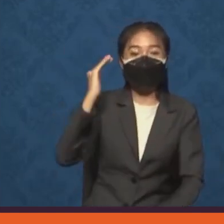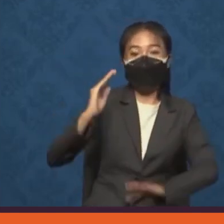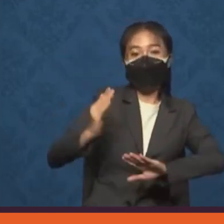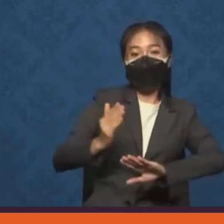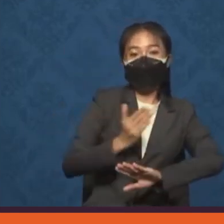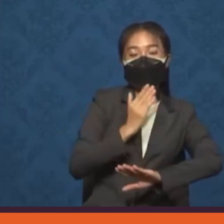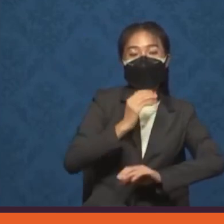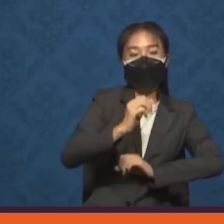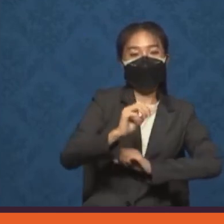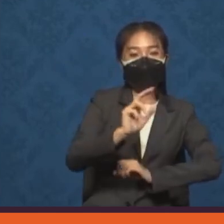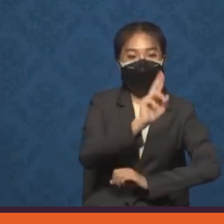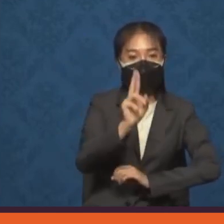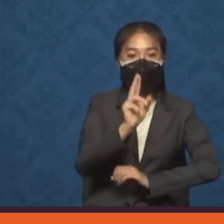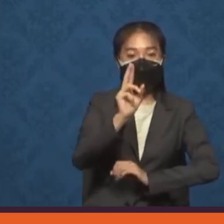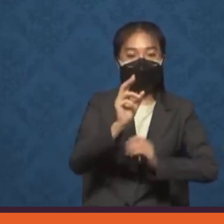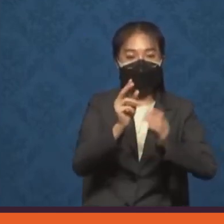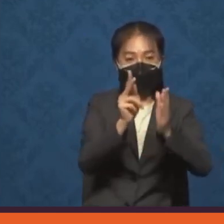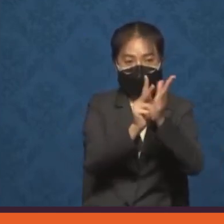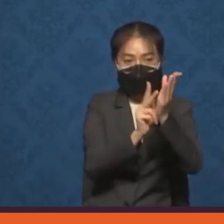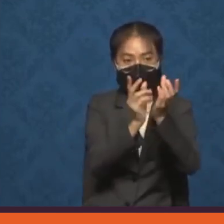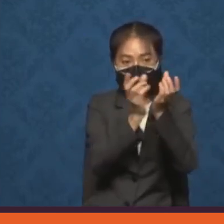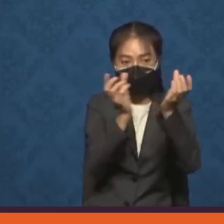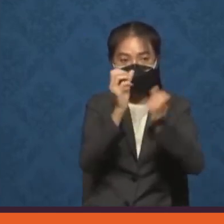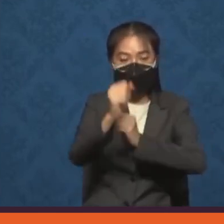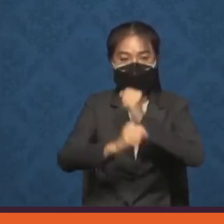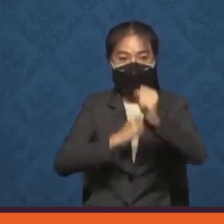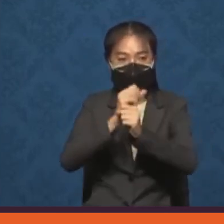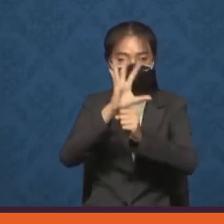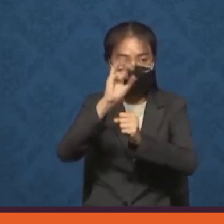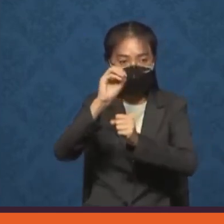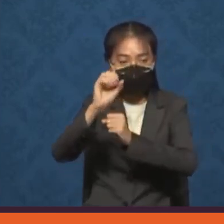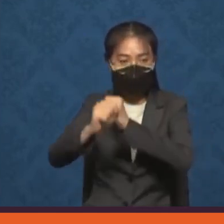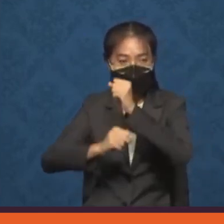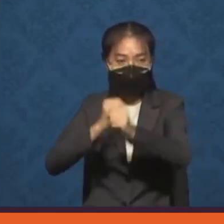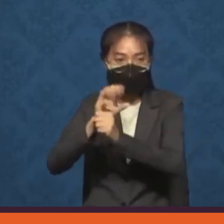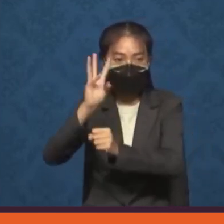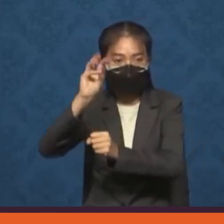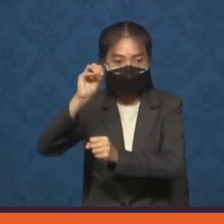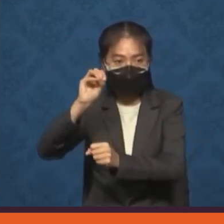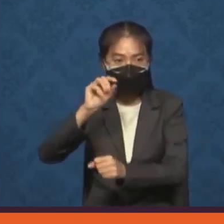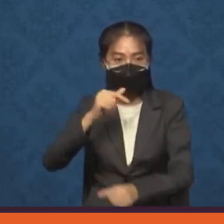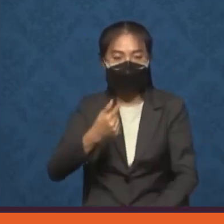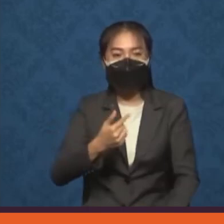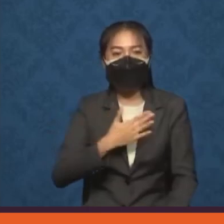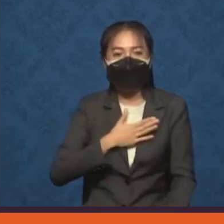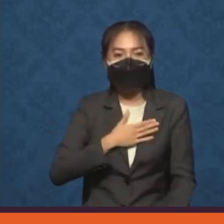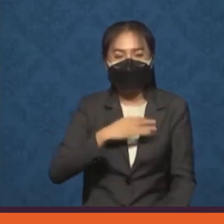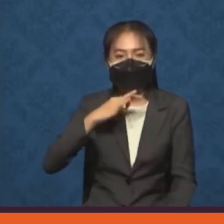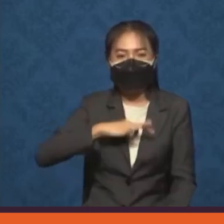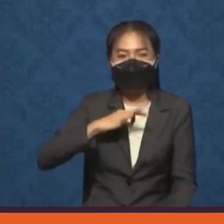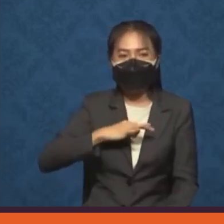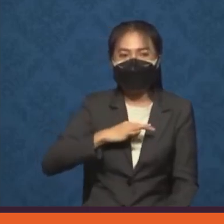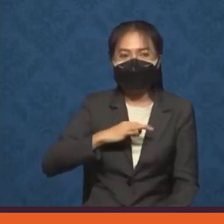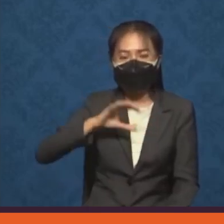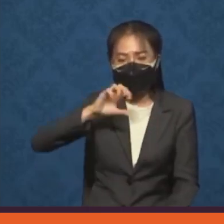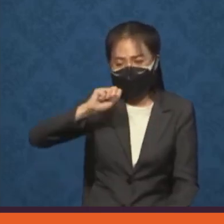นูญ5060ก่อนหน้านั้นเนี่ยเวลาศาลเสนออะไรมาองค์กรอิสระเสนออะไรมาผมก็ไม่เห็นสสสวเขาจะไปตัดไปแตะไปต้องอะไรเท่